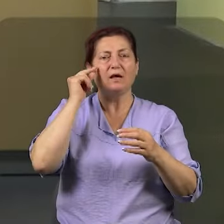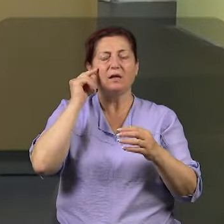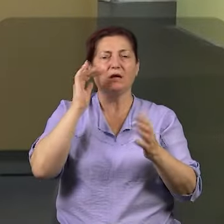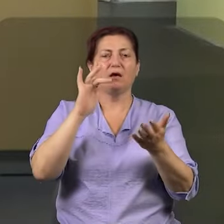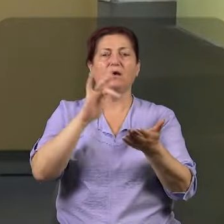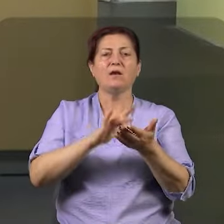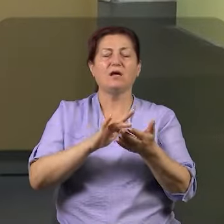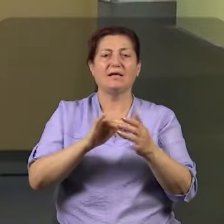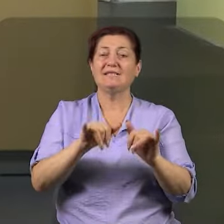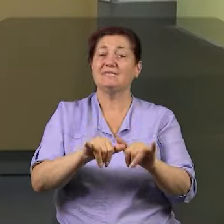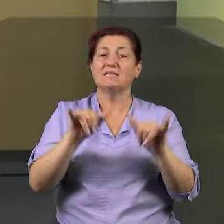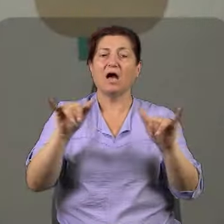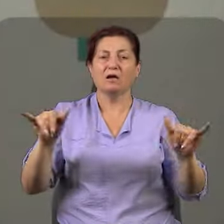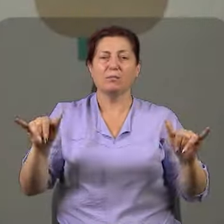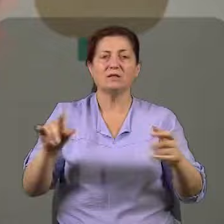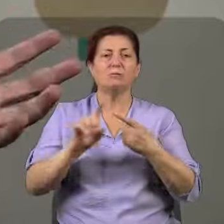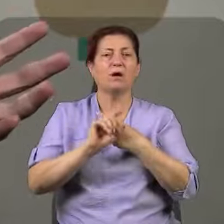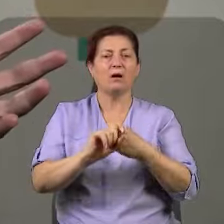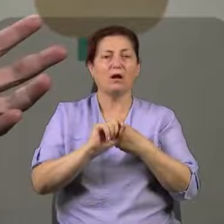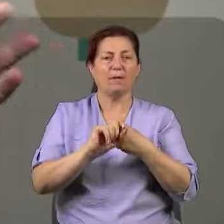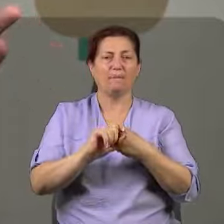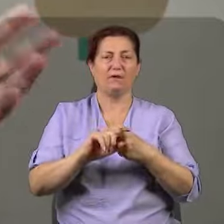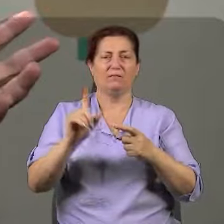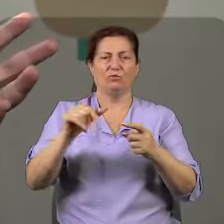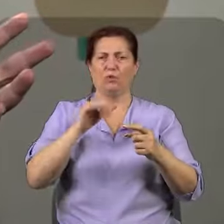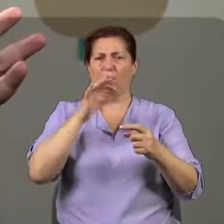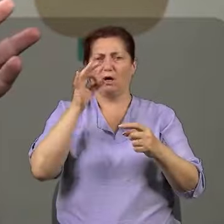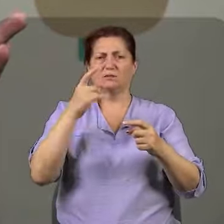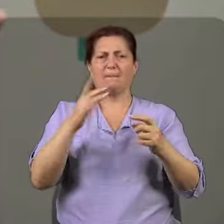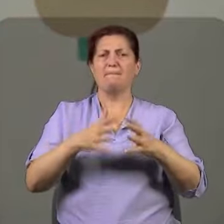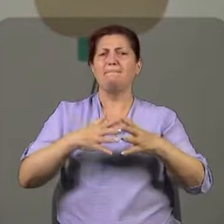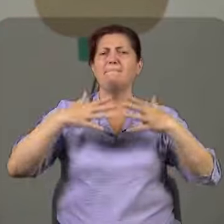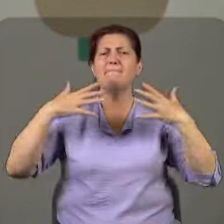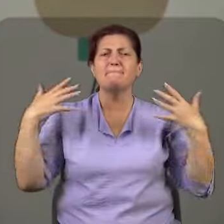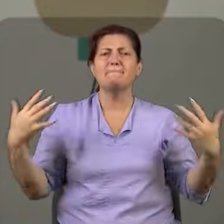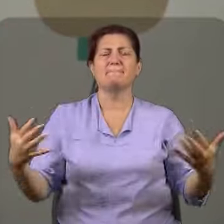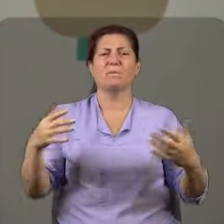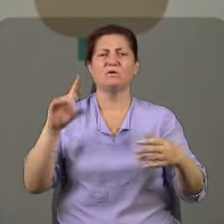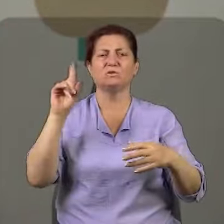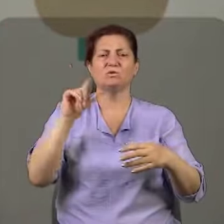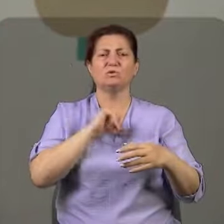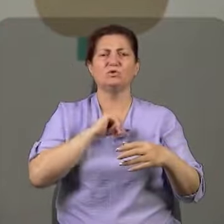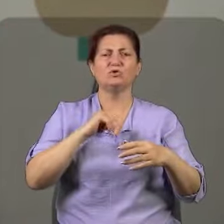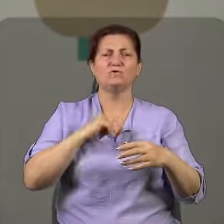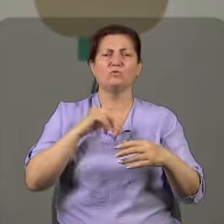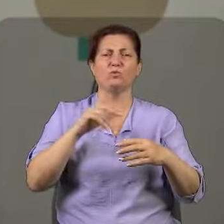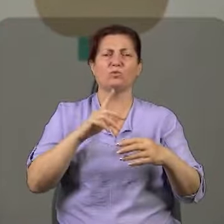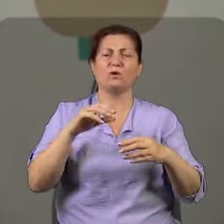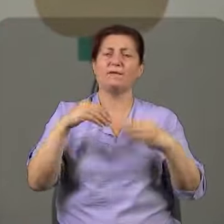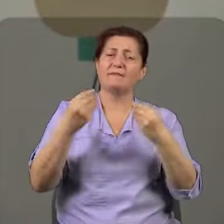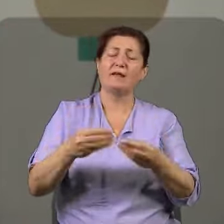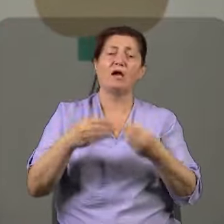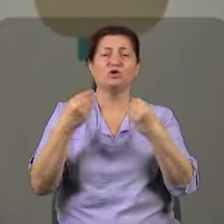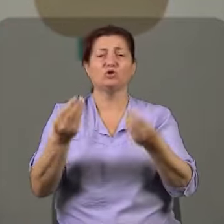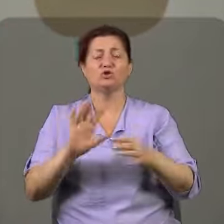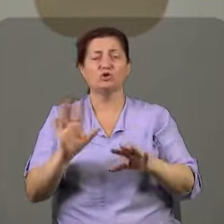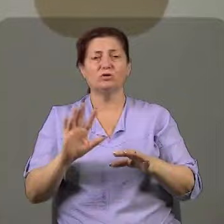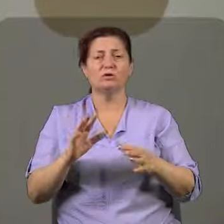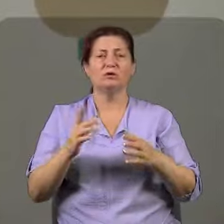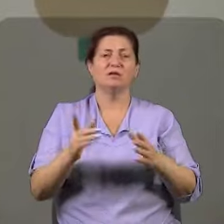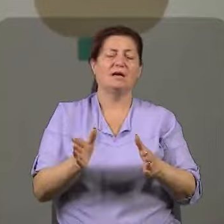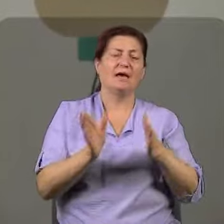հետ, որ մարդը ասենք կարողանա, ես էստեղ կարողա մի հատ մեծ, ես իմ համակարգի մեջ ինչ-որ արդյունք տալ, կարողա տամ, կարողա չտամ, հա, տեսանելի,